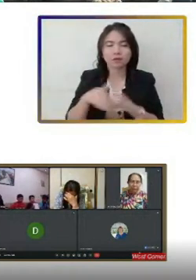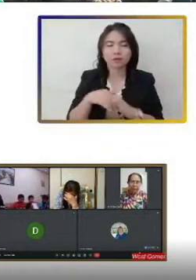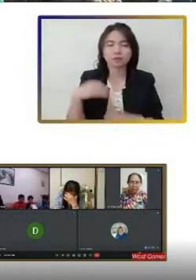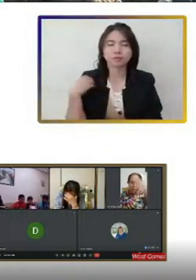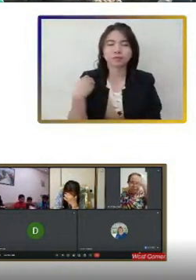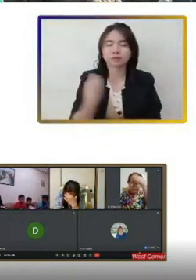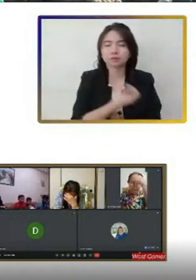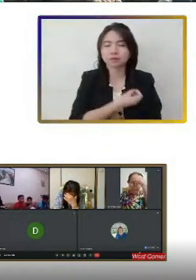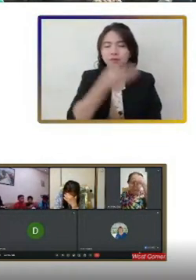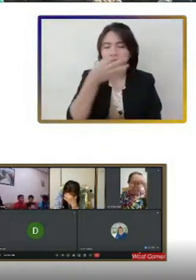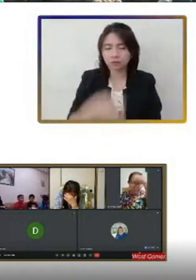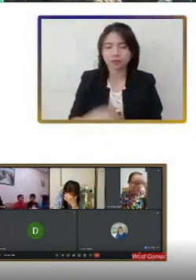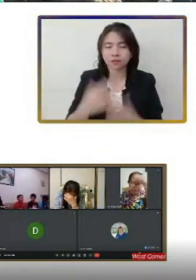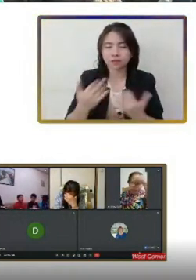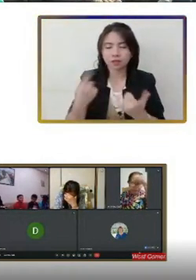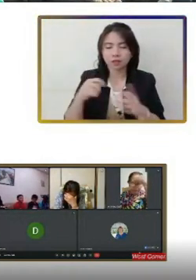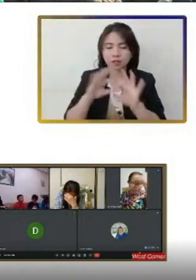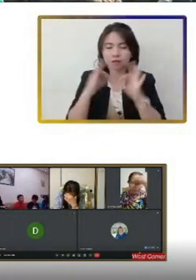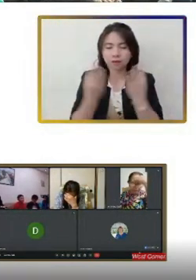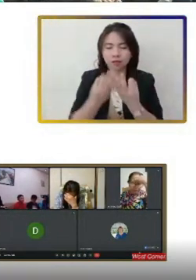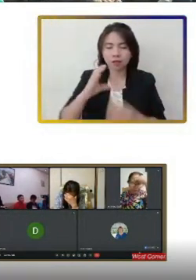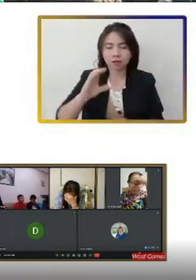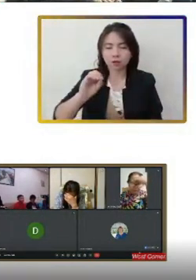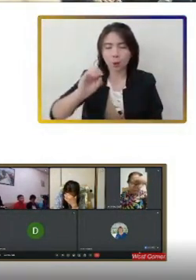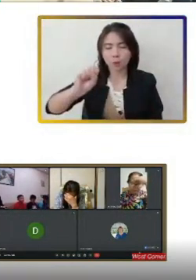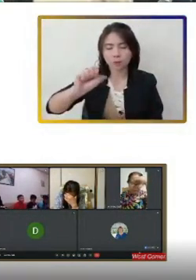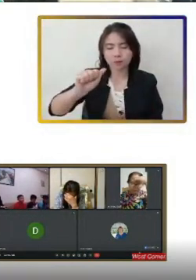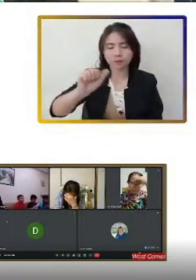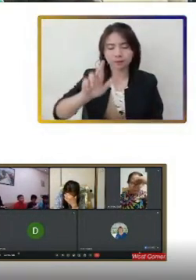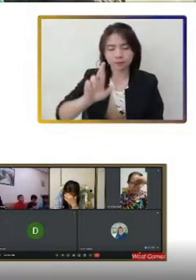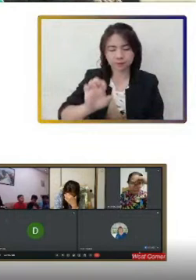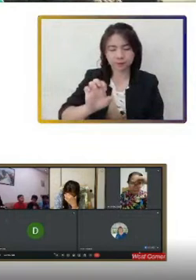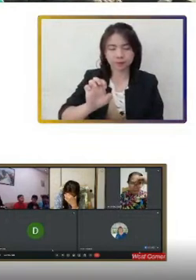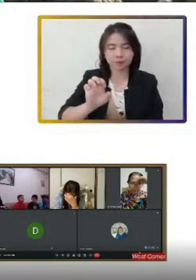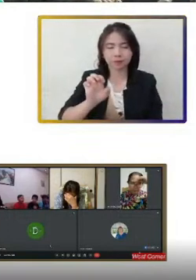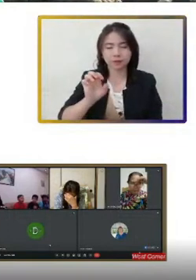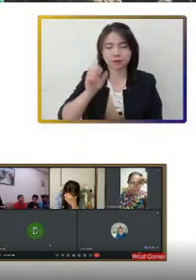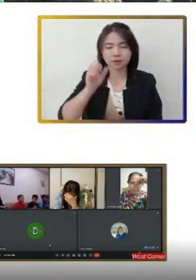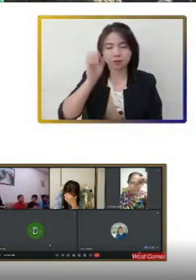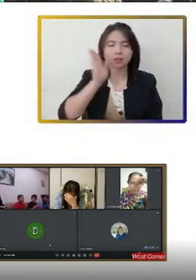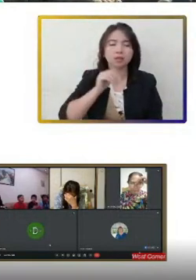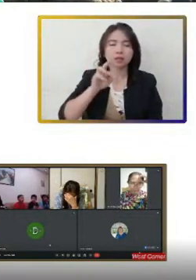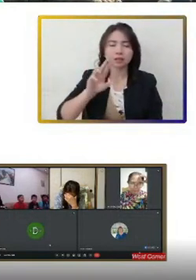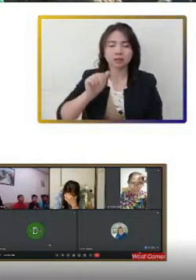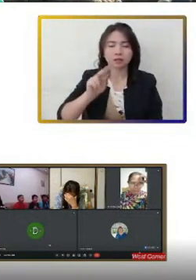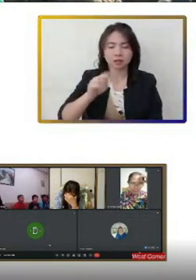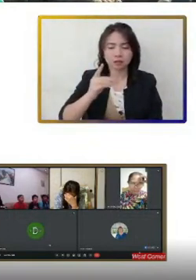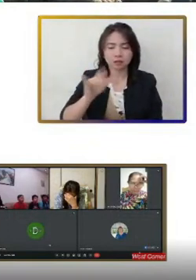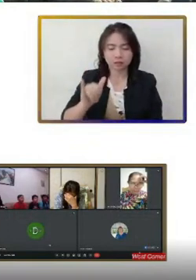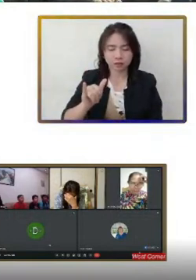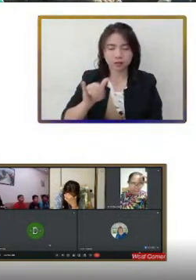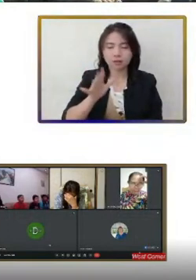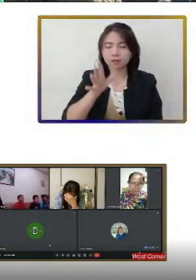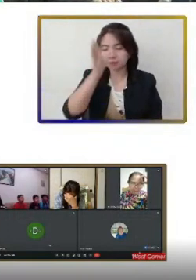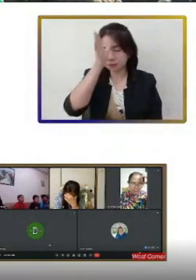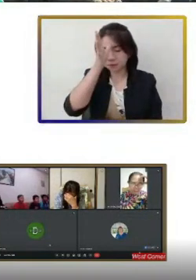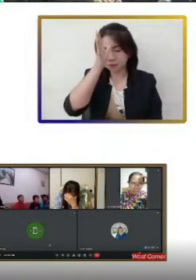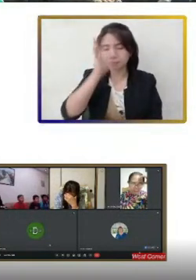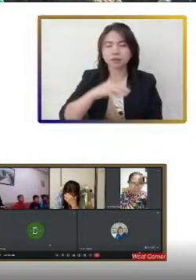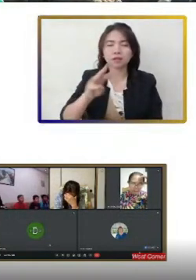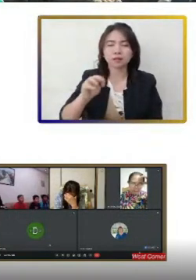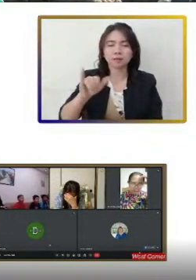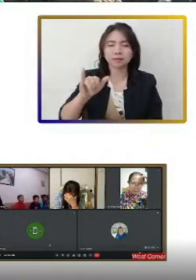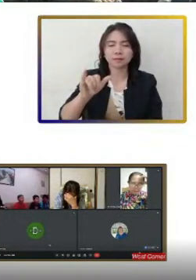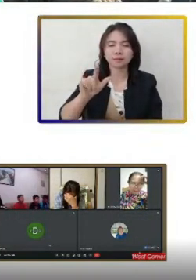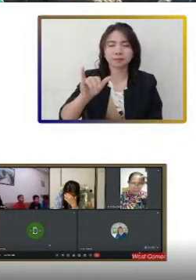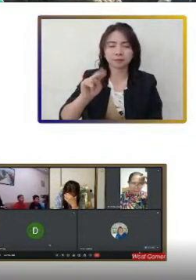namin ang pamilya po ng Kusari, na si Randy ang kanyang tatay at si Mylene ang